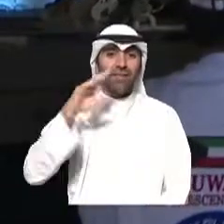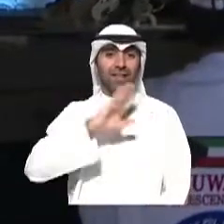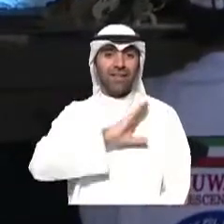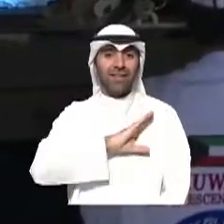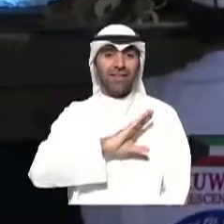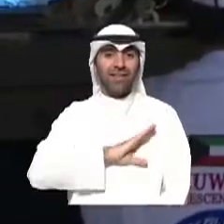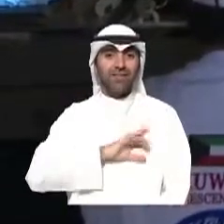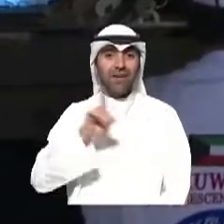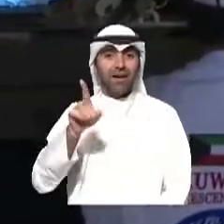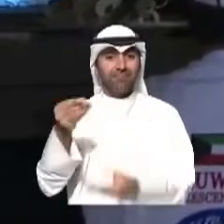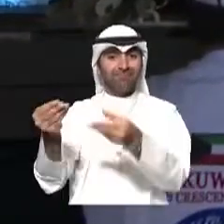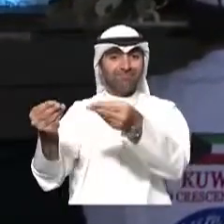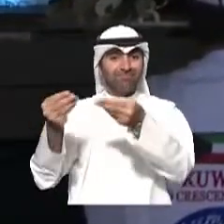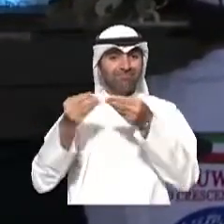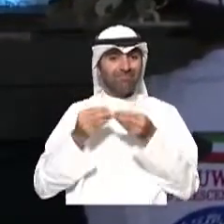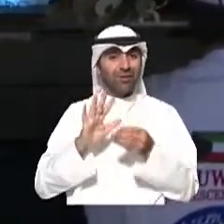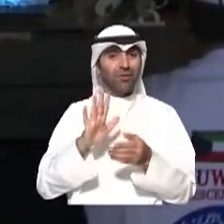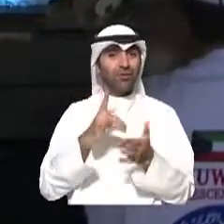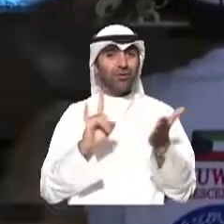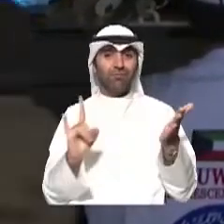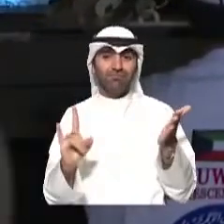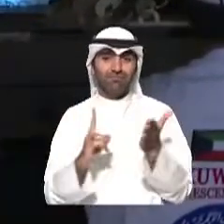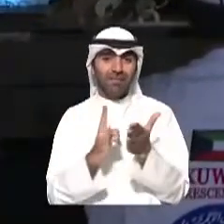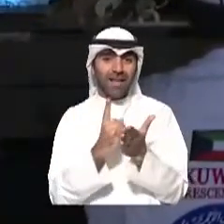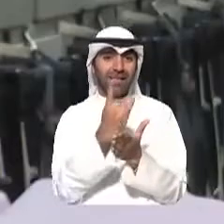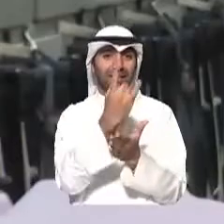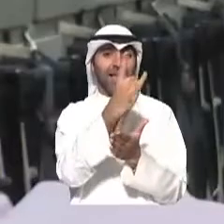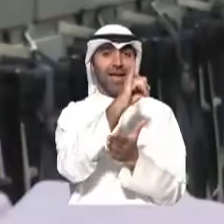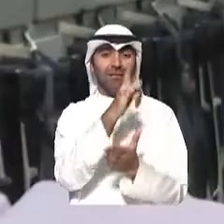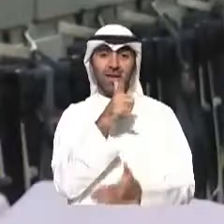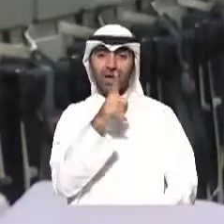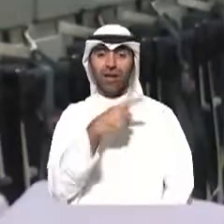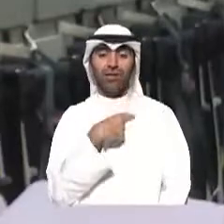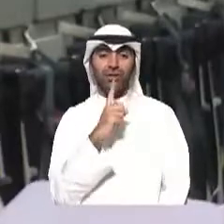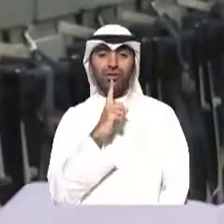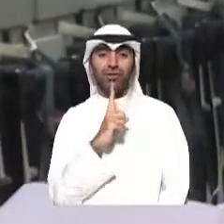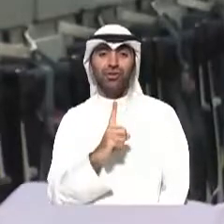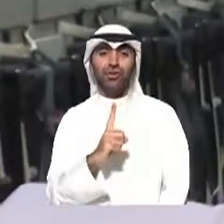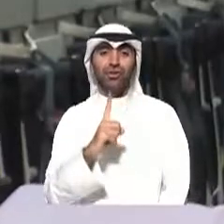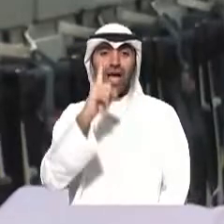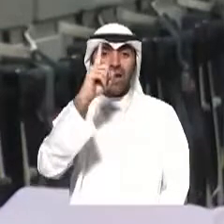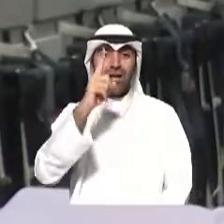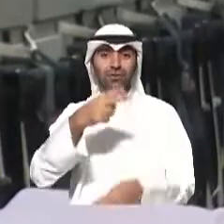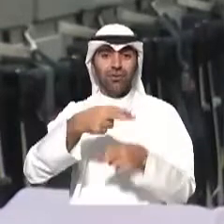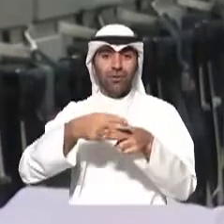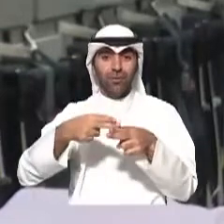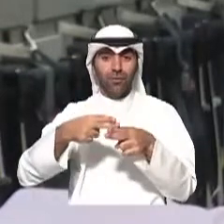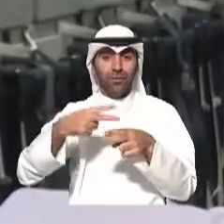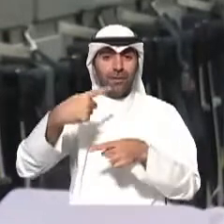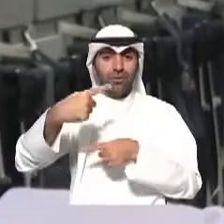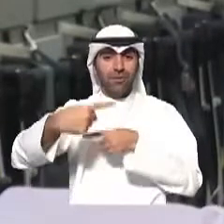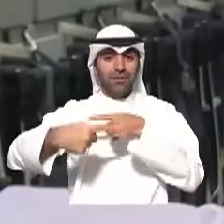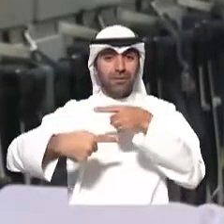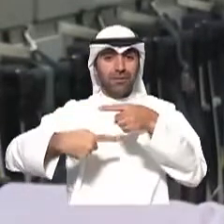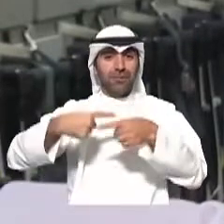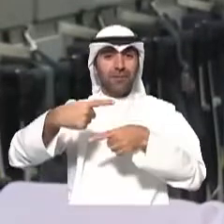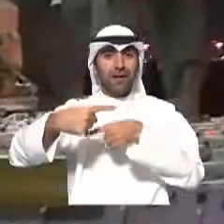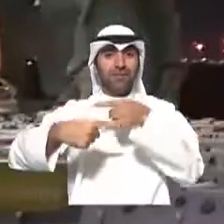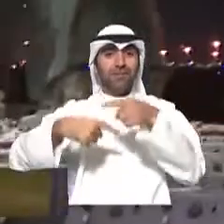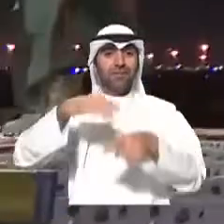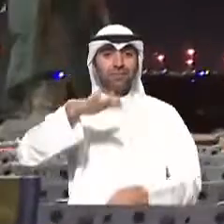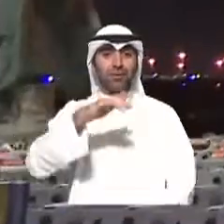هذه التغطية، وان شاء الله مستمرين في هذه المساعدة لاخواننا في